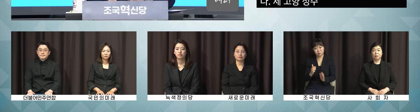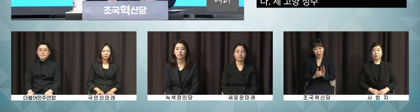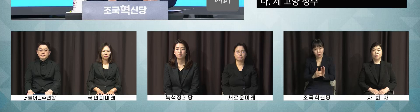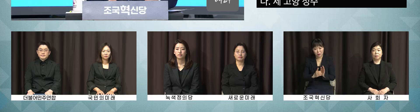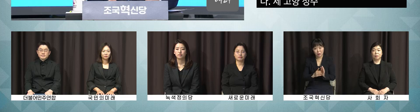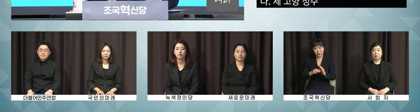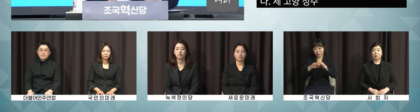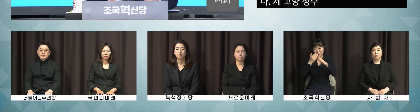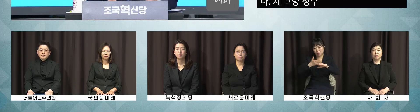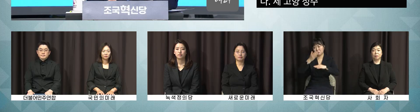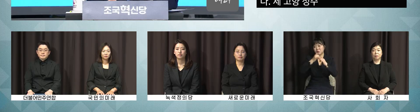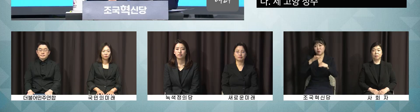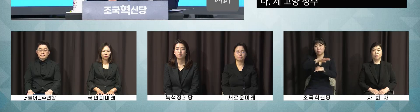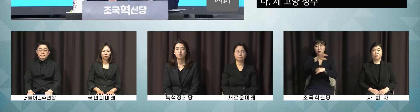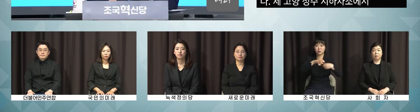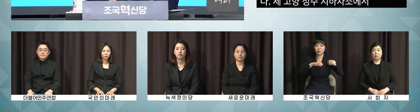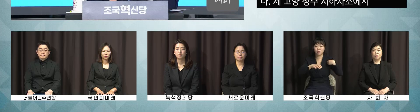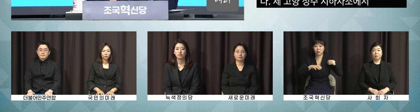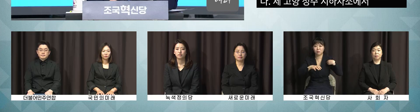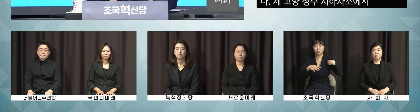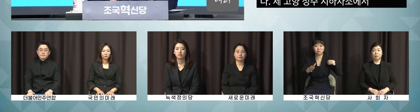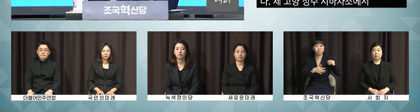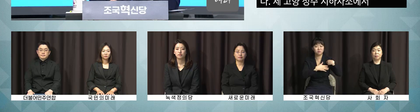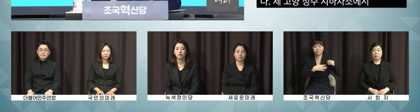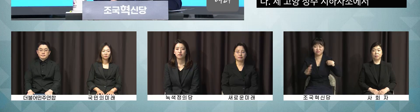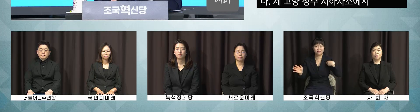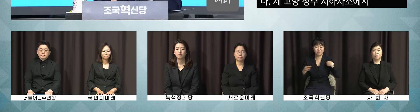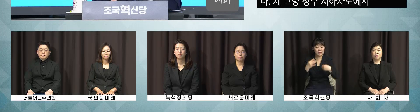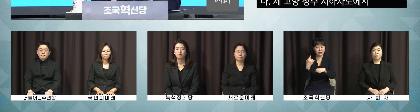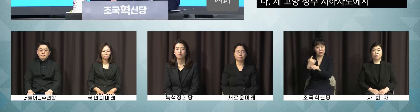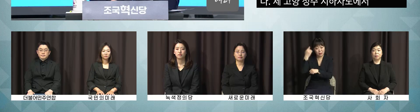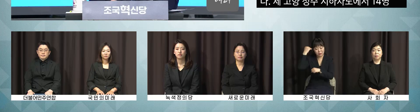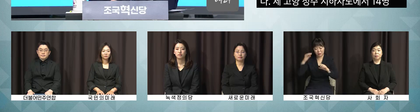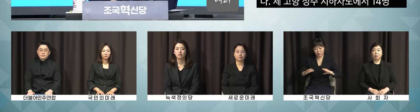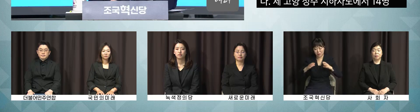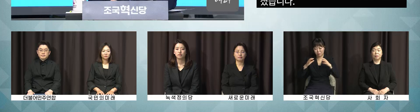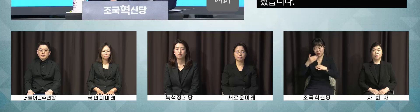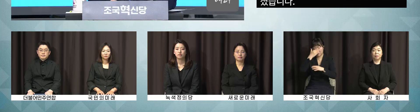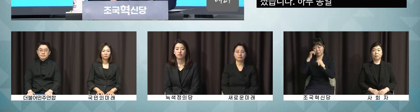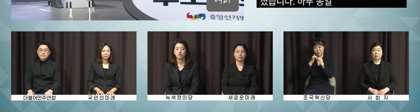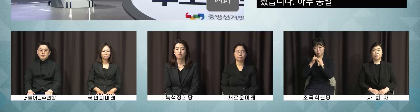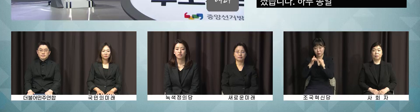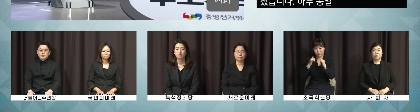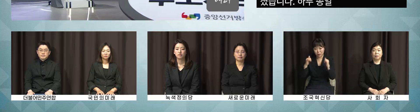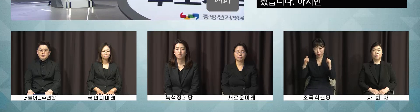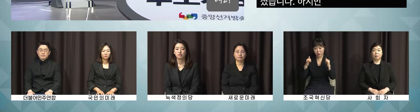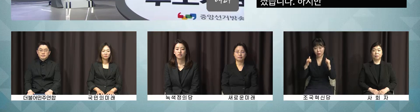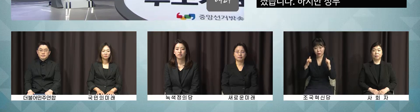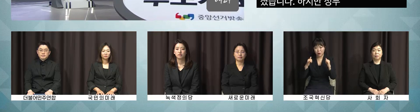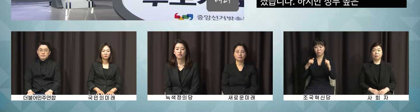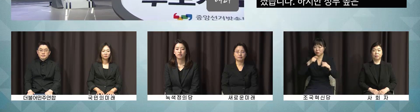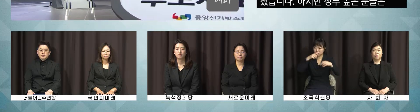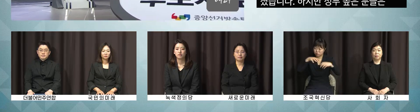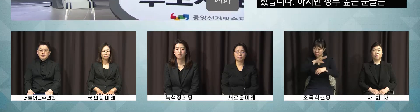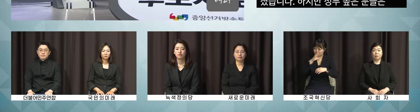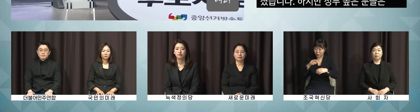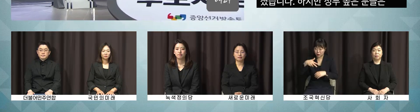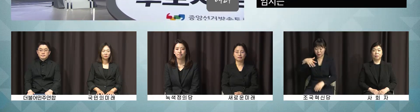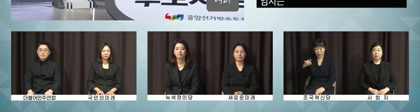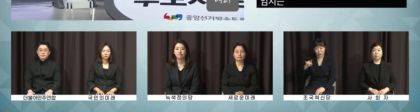정부 높은 사람들은 책임지는 법을 모릅니다. 지난해 대한민국의 젊은이 최수근 상병이 수해복구 현장에서